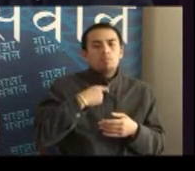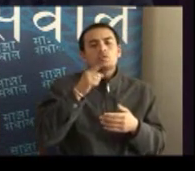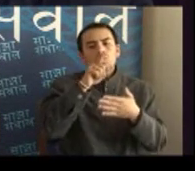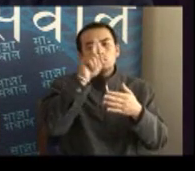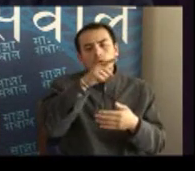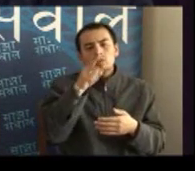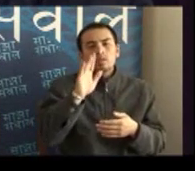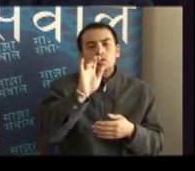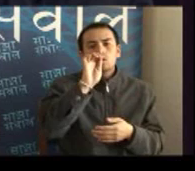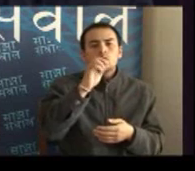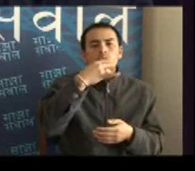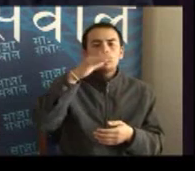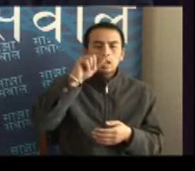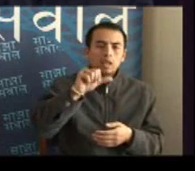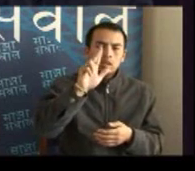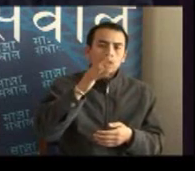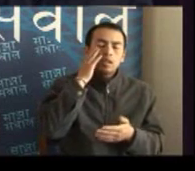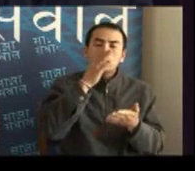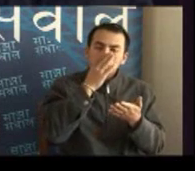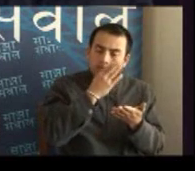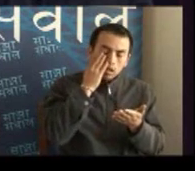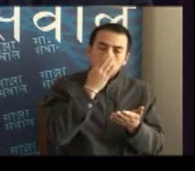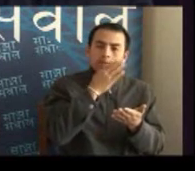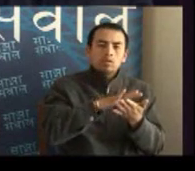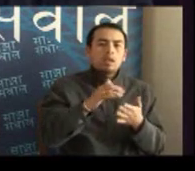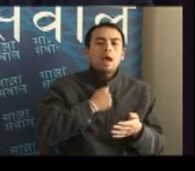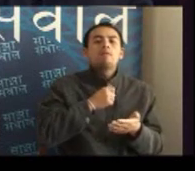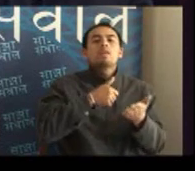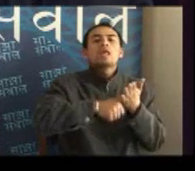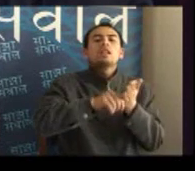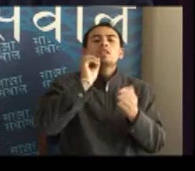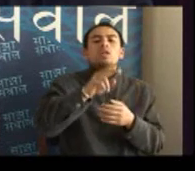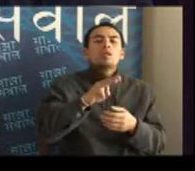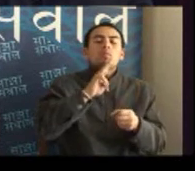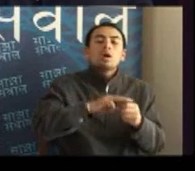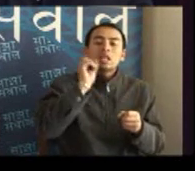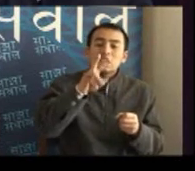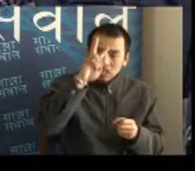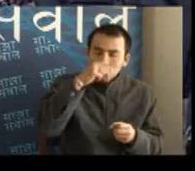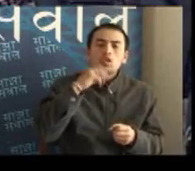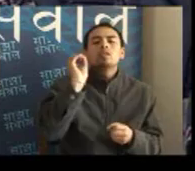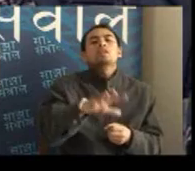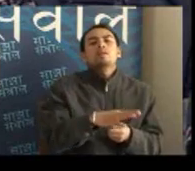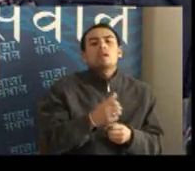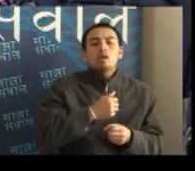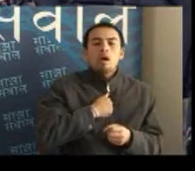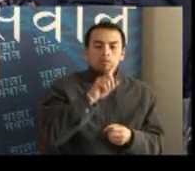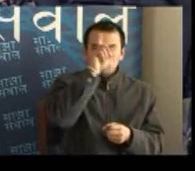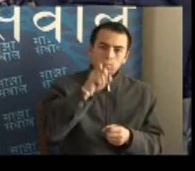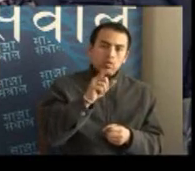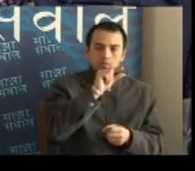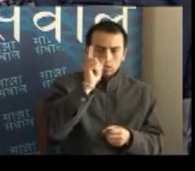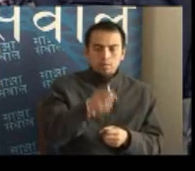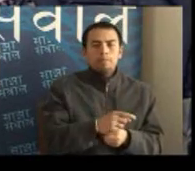छ। सुशीलाजीलाई अथवा दृष्टिविहीनहरूले आफैले परीक्षा दिने अवसरको सृजना गर्ने कि नगर्ने, हाम्रो सवाल त्यहाँ